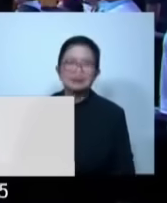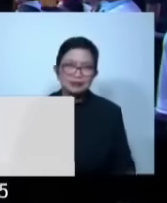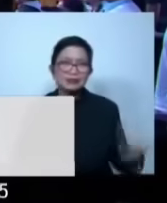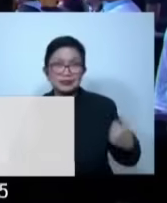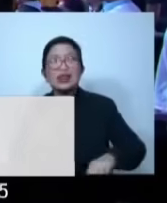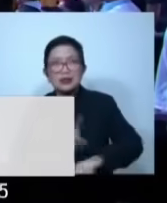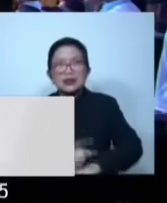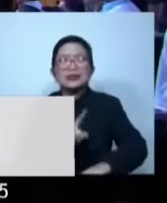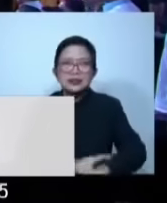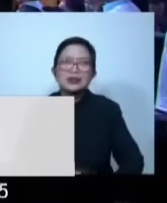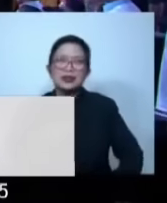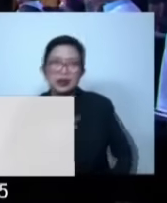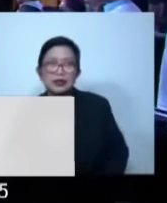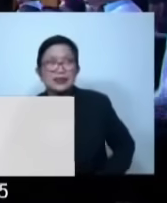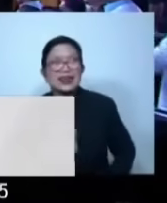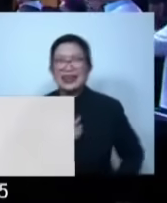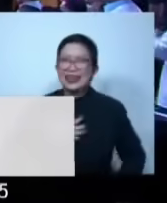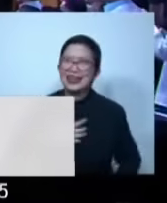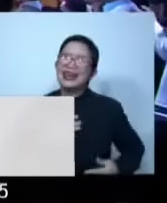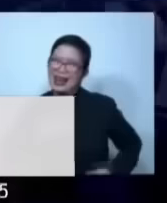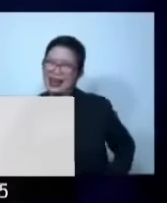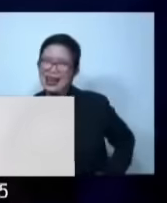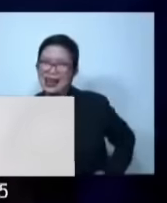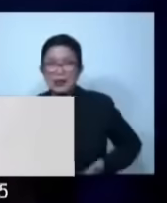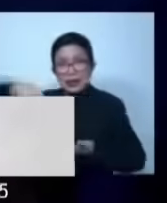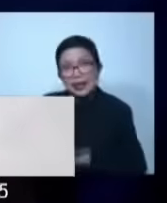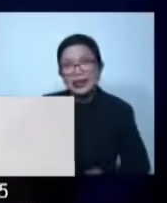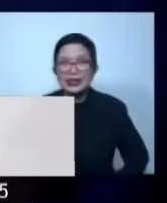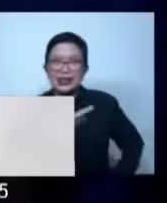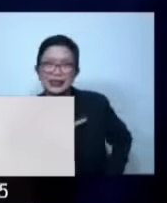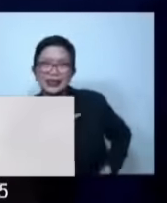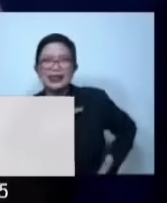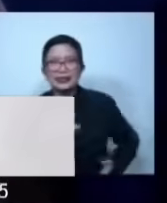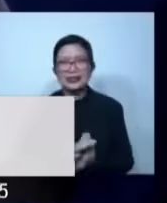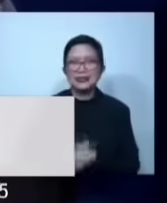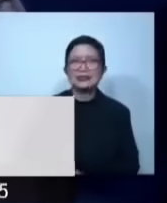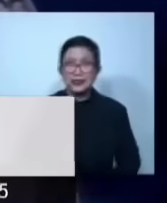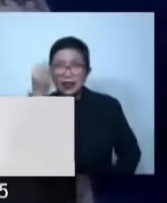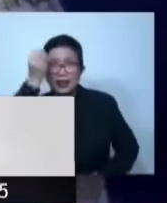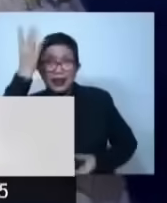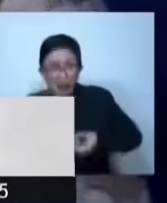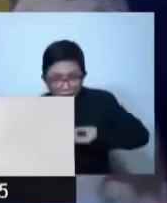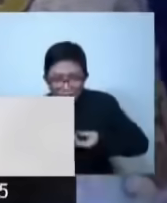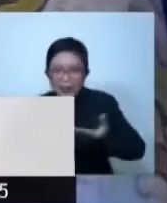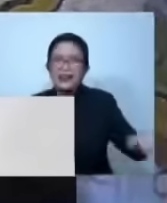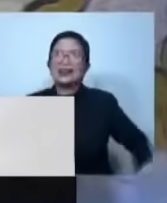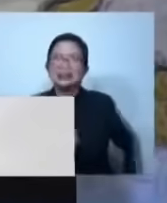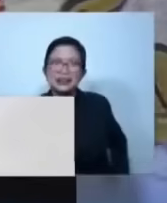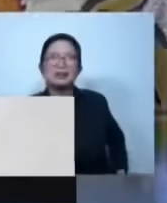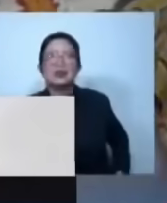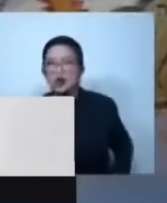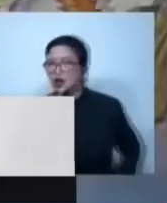waktunya untuk gunakan hak pilih kita salutkan aspirasi bersama